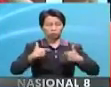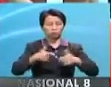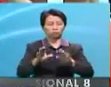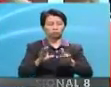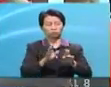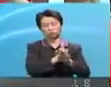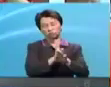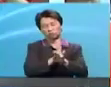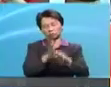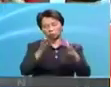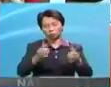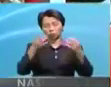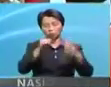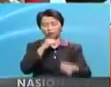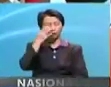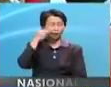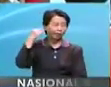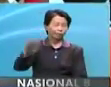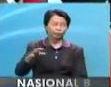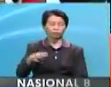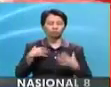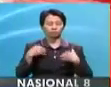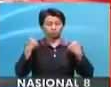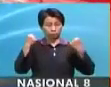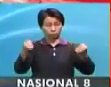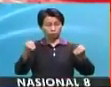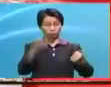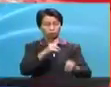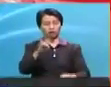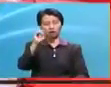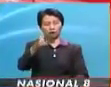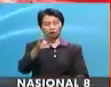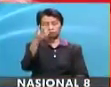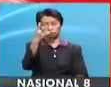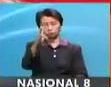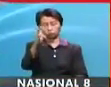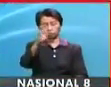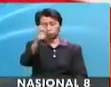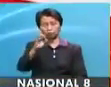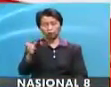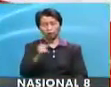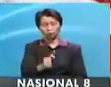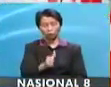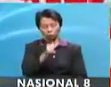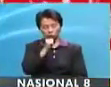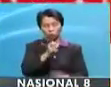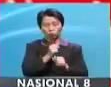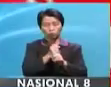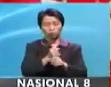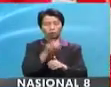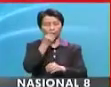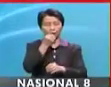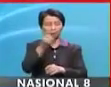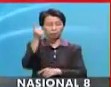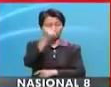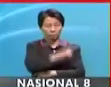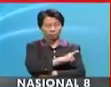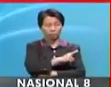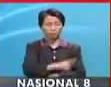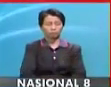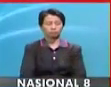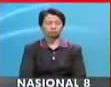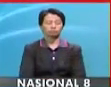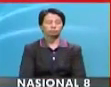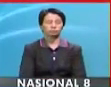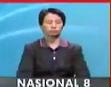menjadikan orang ramai tidak peka mengenai kesihatan dan hanya 17% mengambil susu sebagai makanan harian mereka. Malaysians